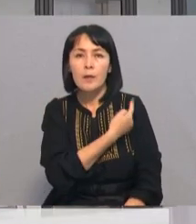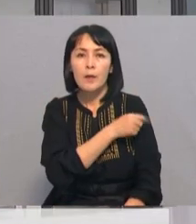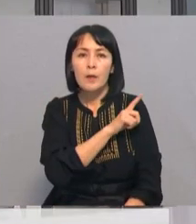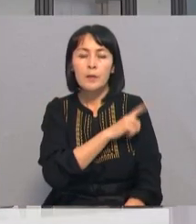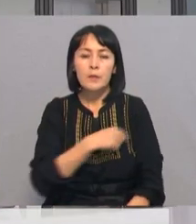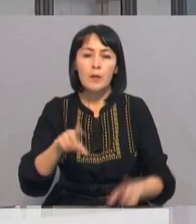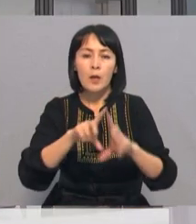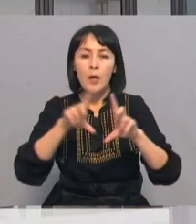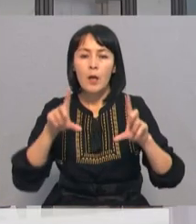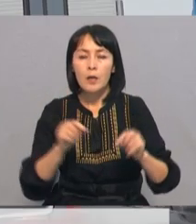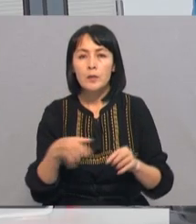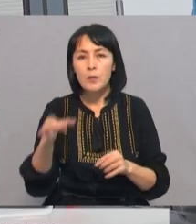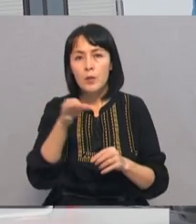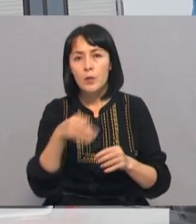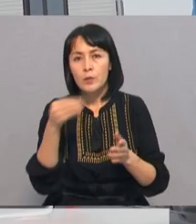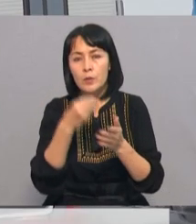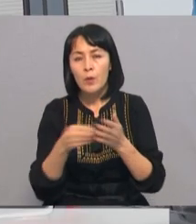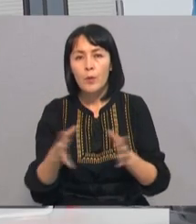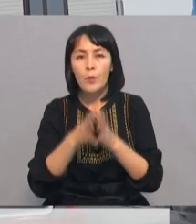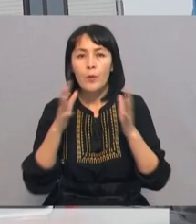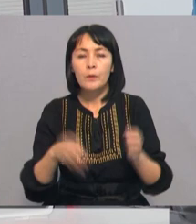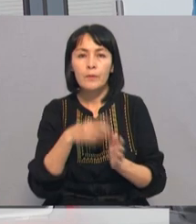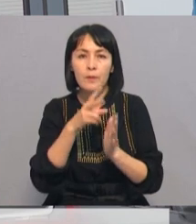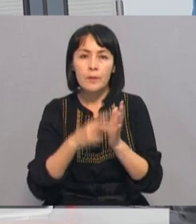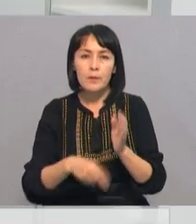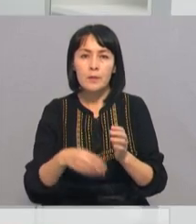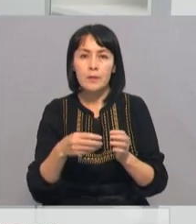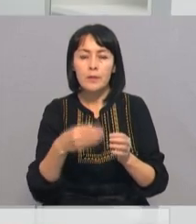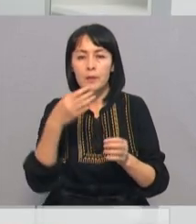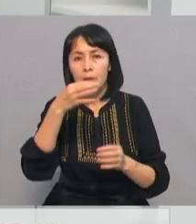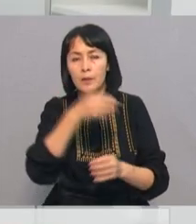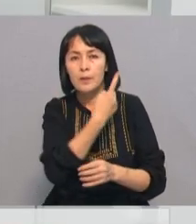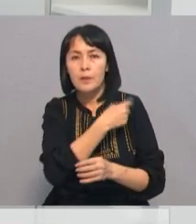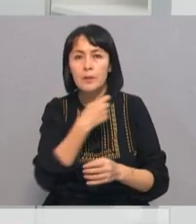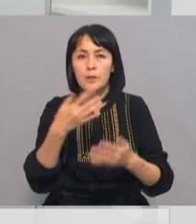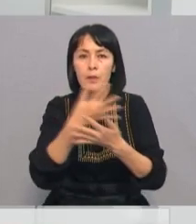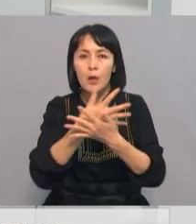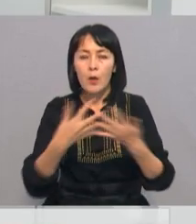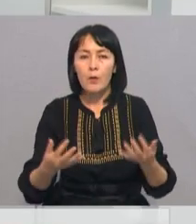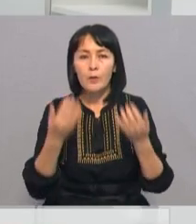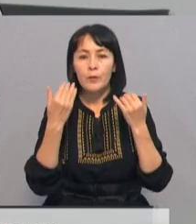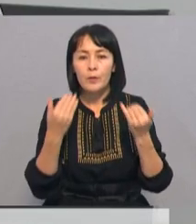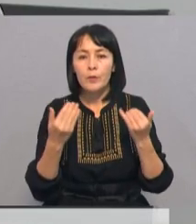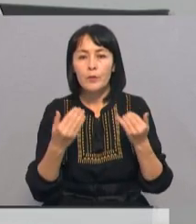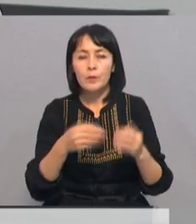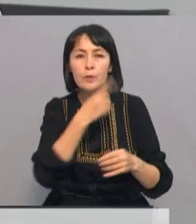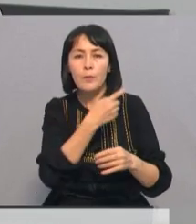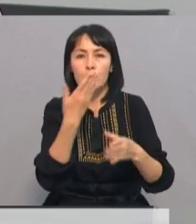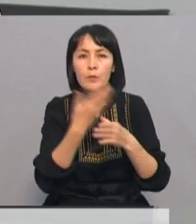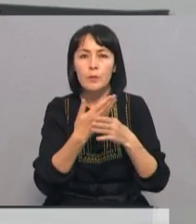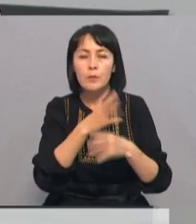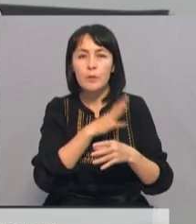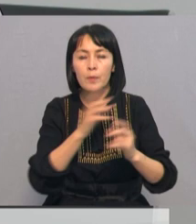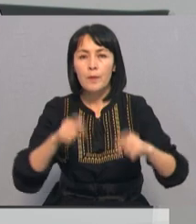медицинским организациям области закуплено около 800 единиц медицинского оборудования. Также в службу скорой помощи